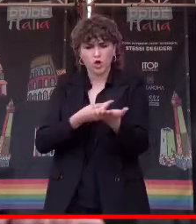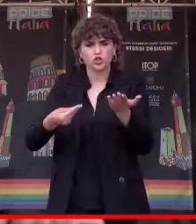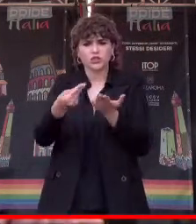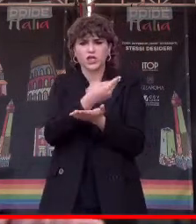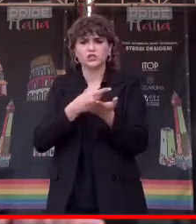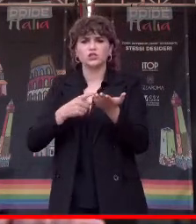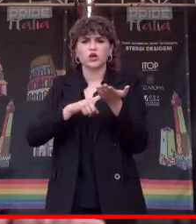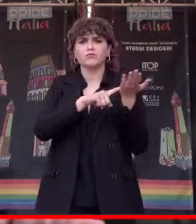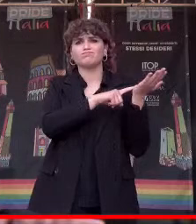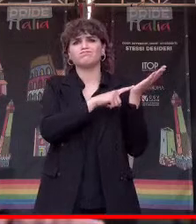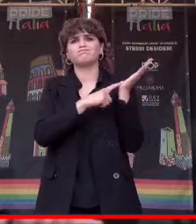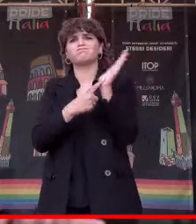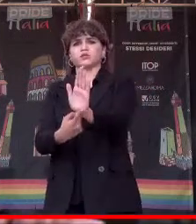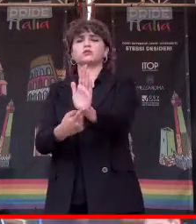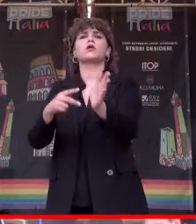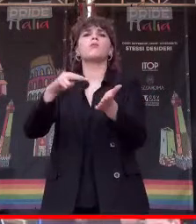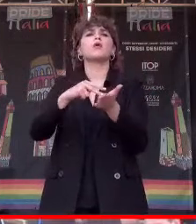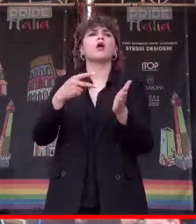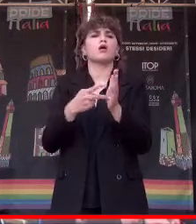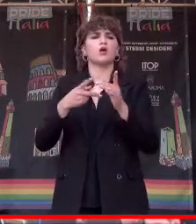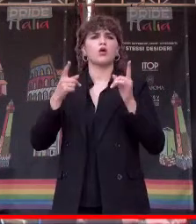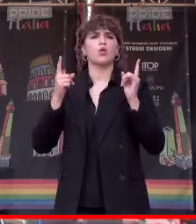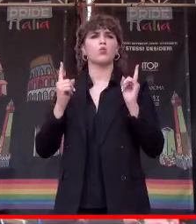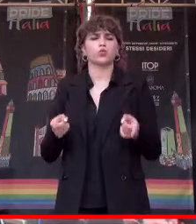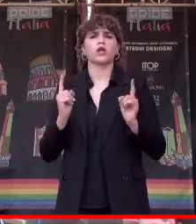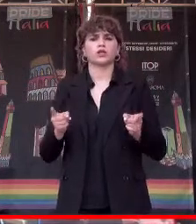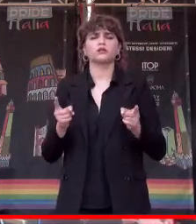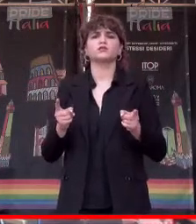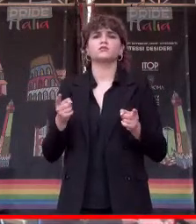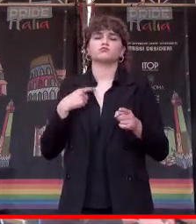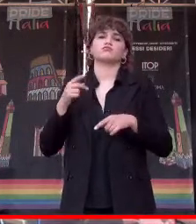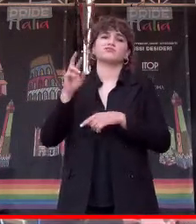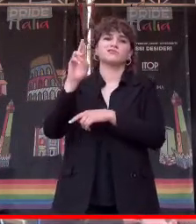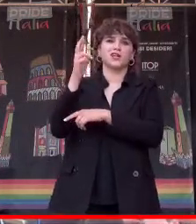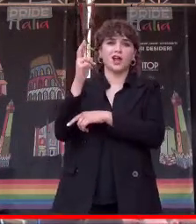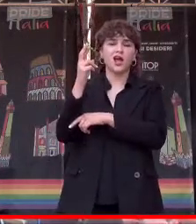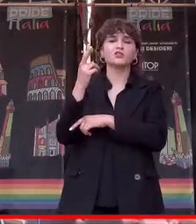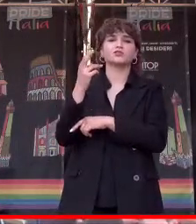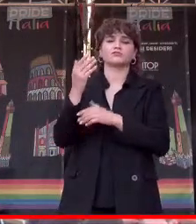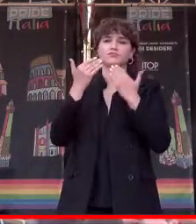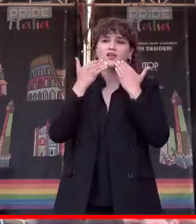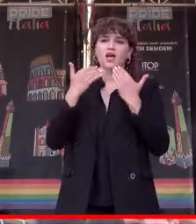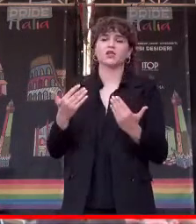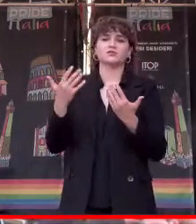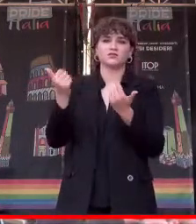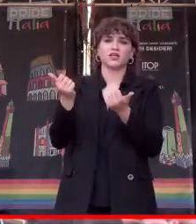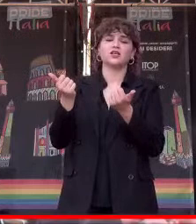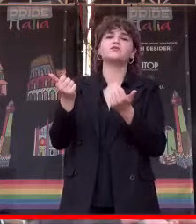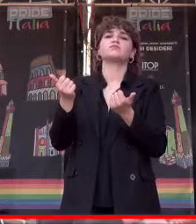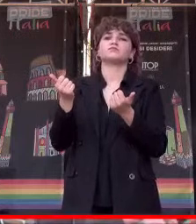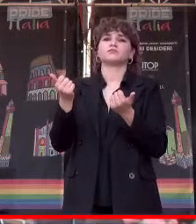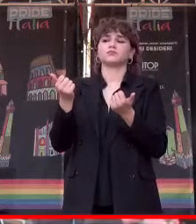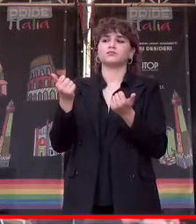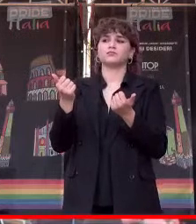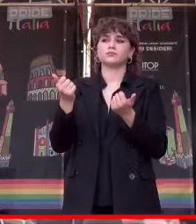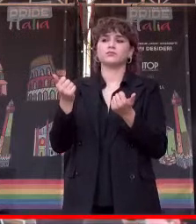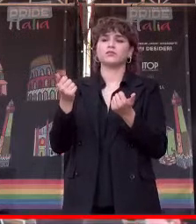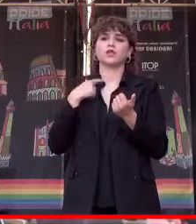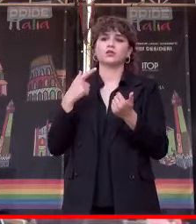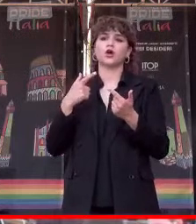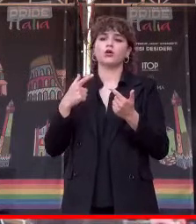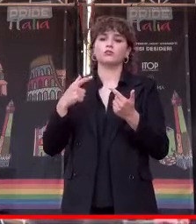città? Salutiamo il sindaco Riccardo, grazie ciao per essere venuto, grazie anche a te. Grazie. Ciao Marco, buonasera. Intanto scambiamo le